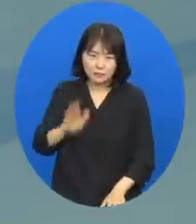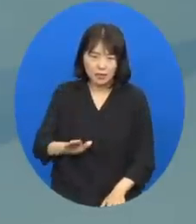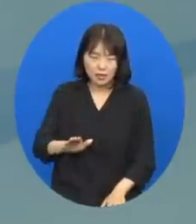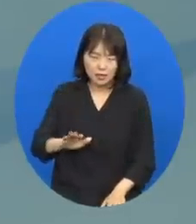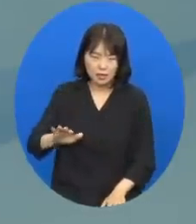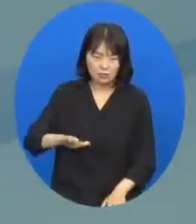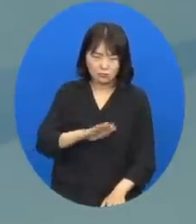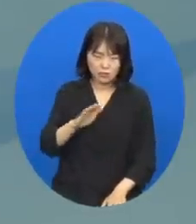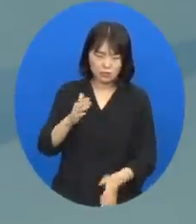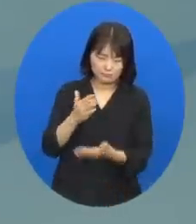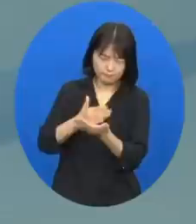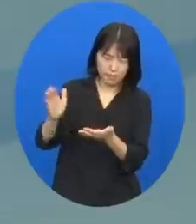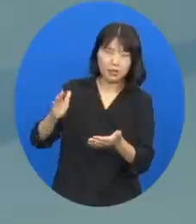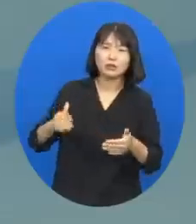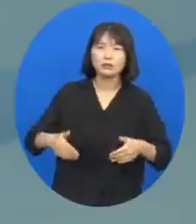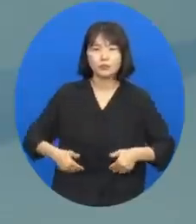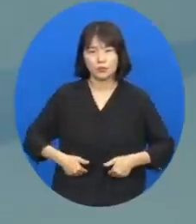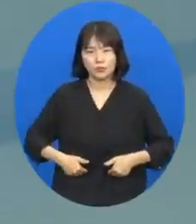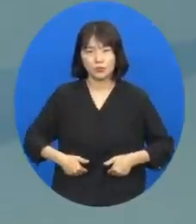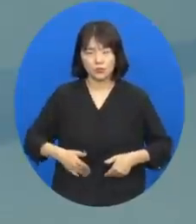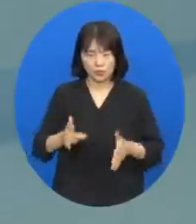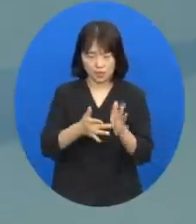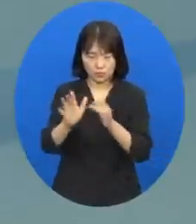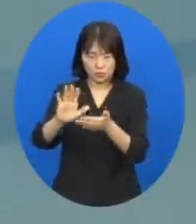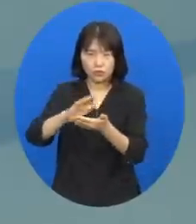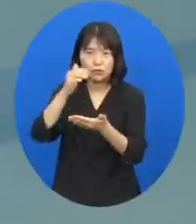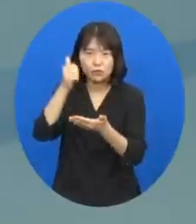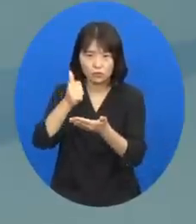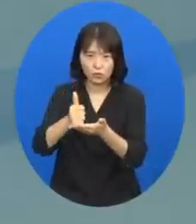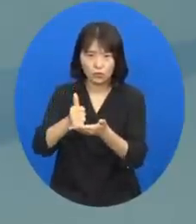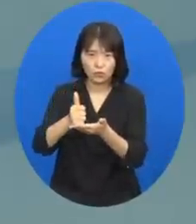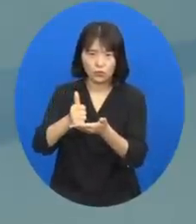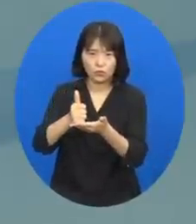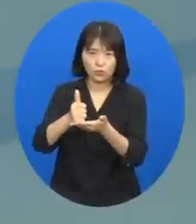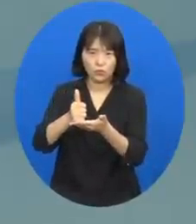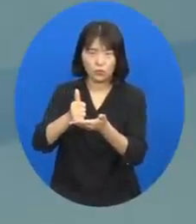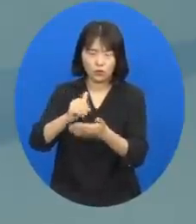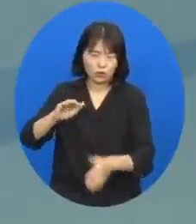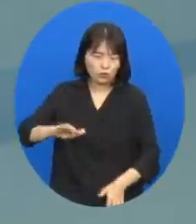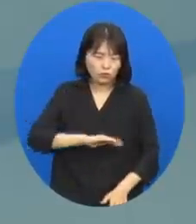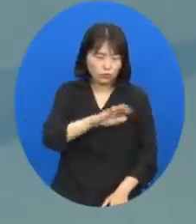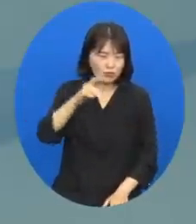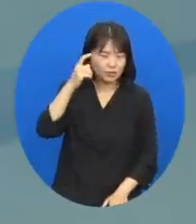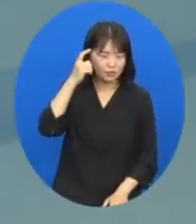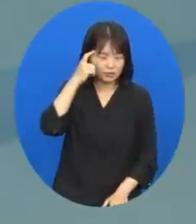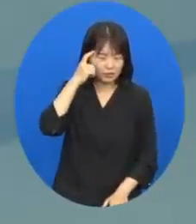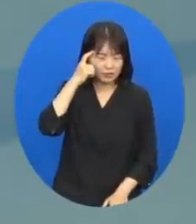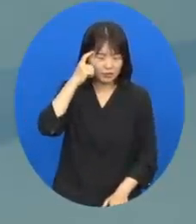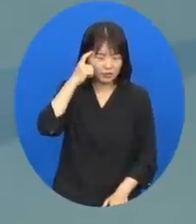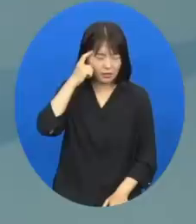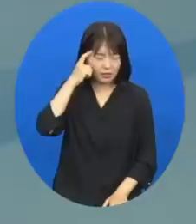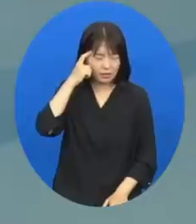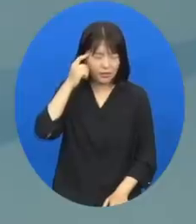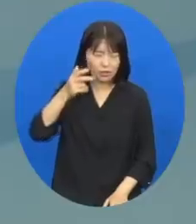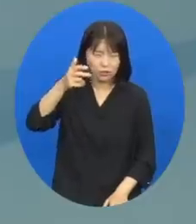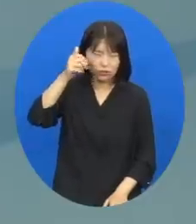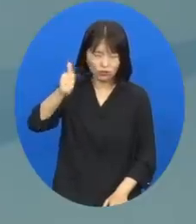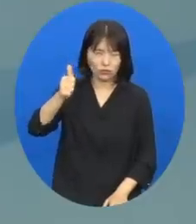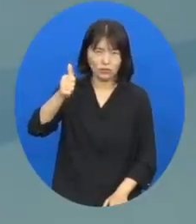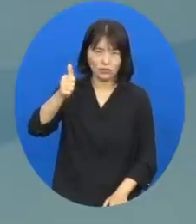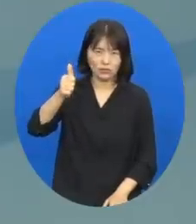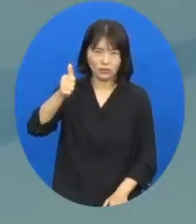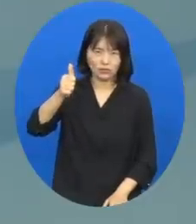대적해야 됩니다 아 예수 그리스도 바로 그건 께서 우리의 생각에 입구에 주의 되어 주셔서